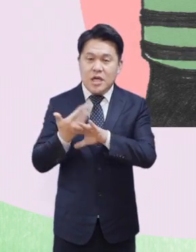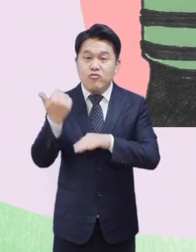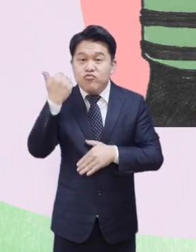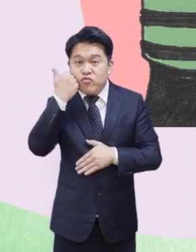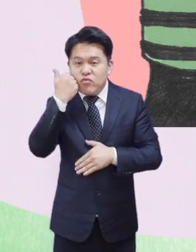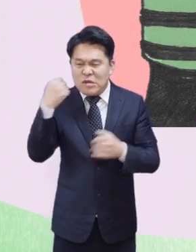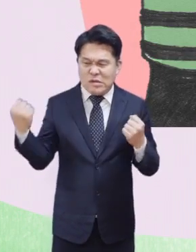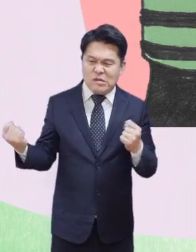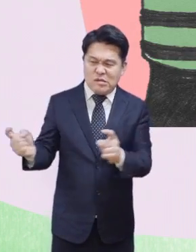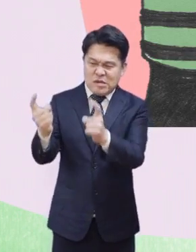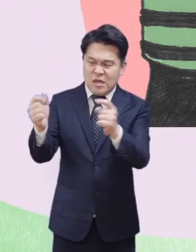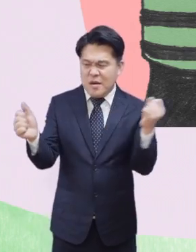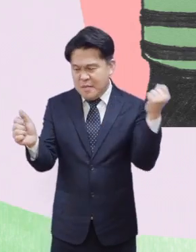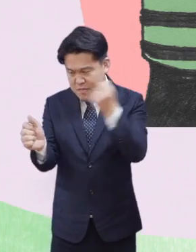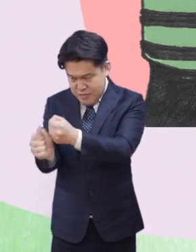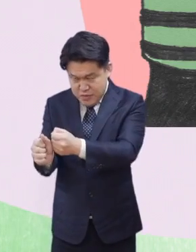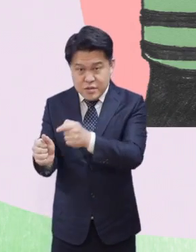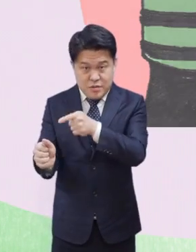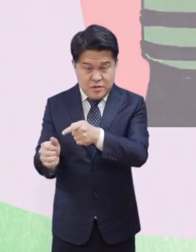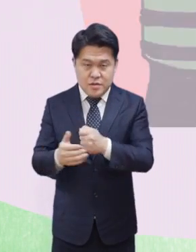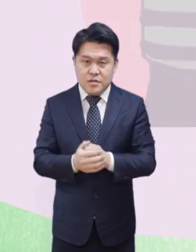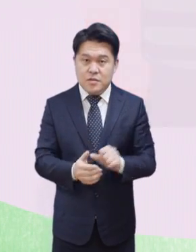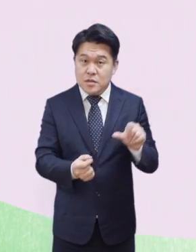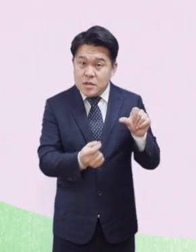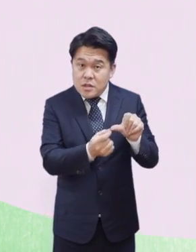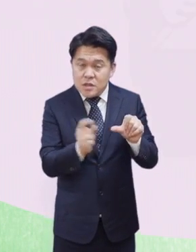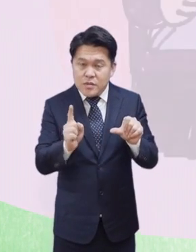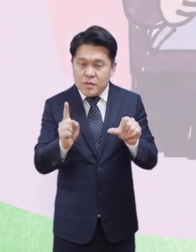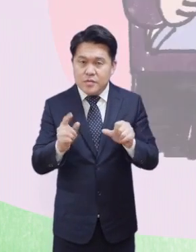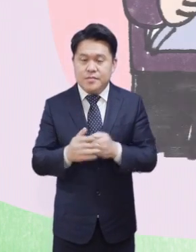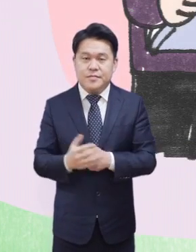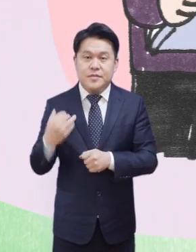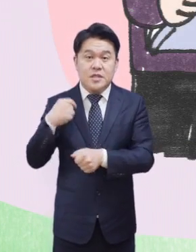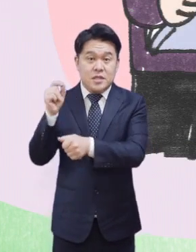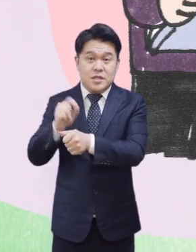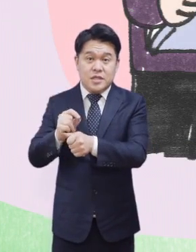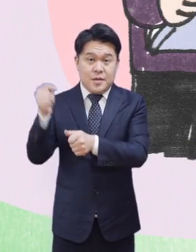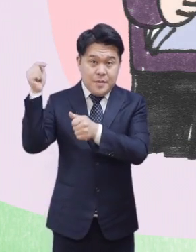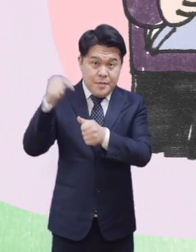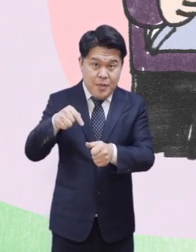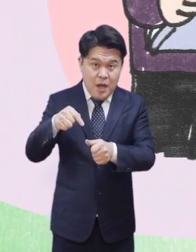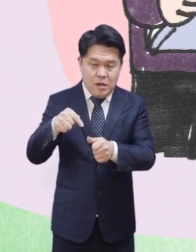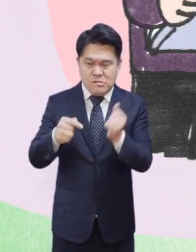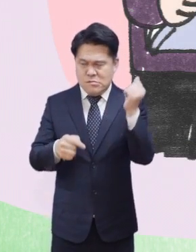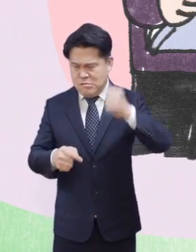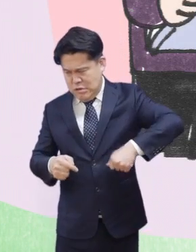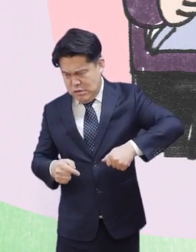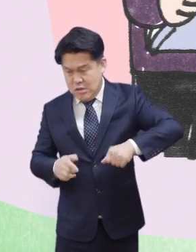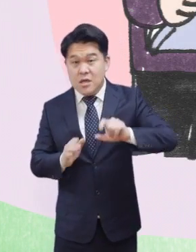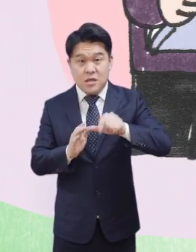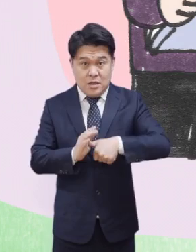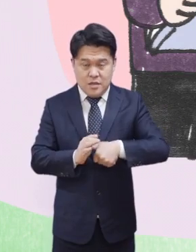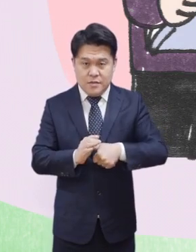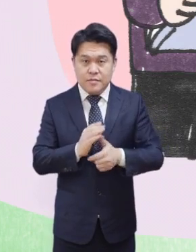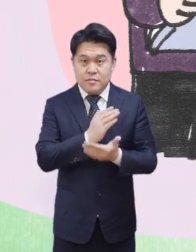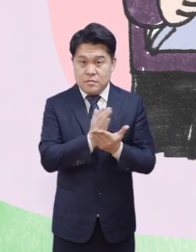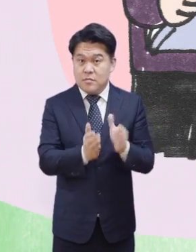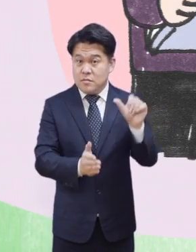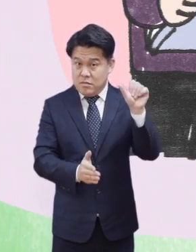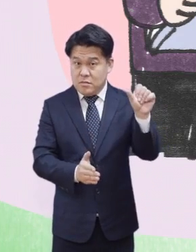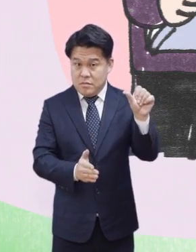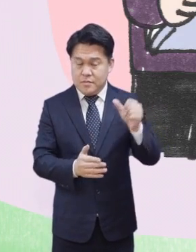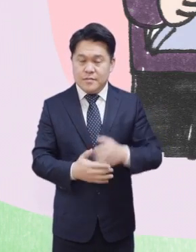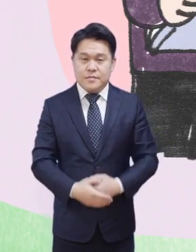넷째, 다른 사람과 싸우거나 때리는 경우. 다섯째, 담당 직원의 정당한 지시를 따르지